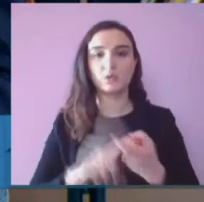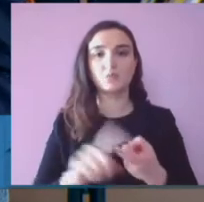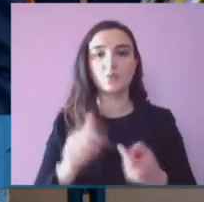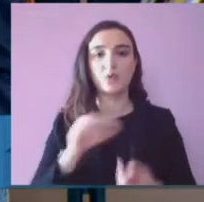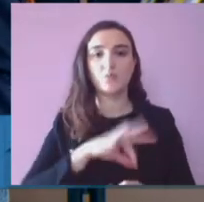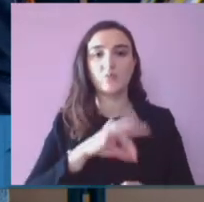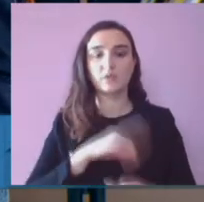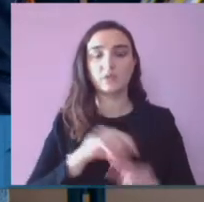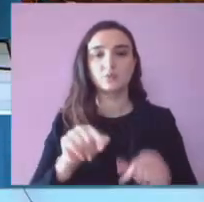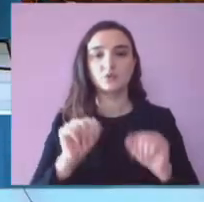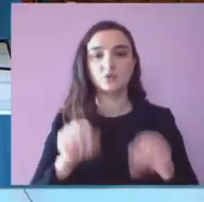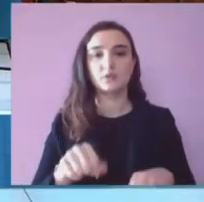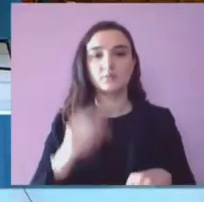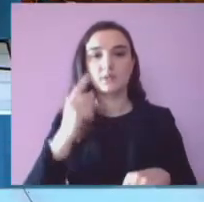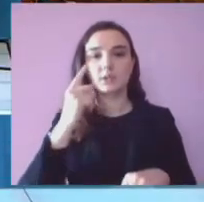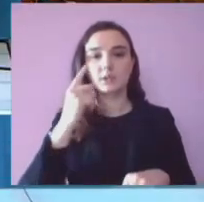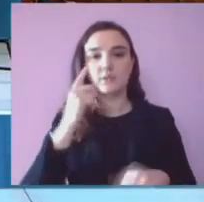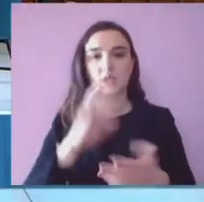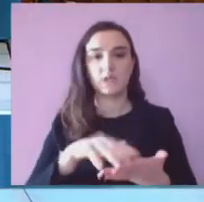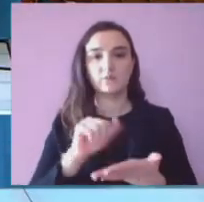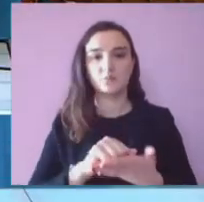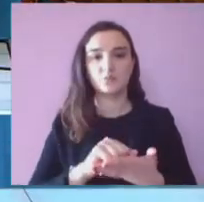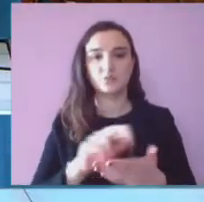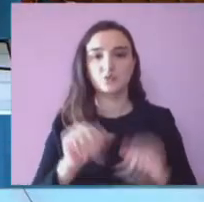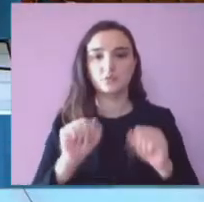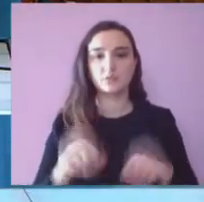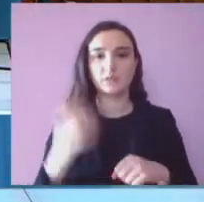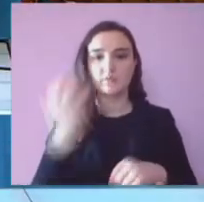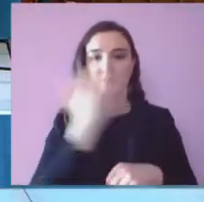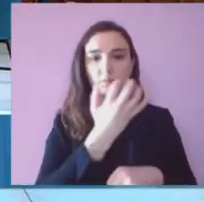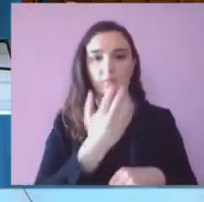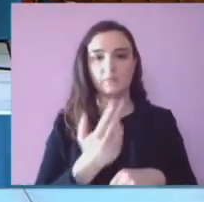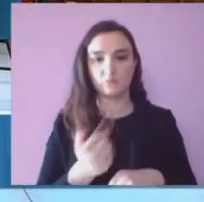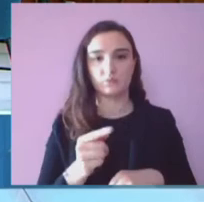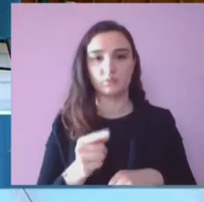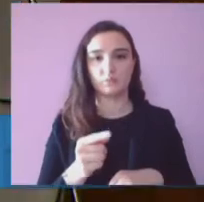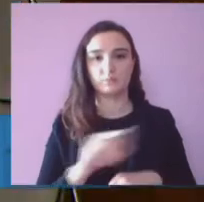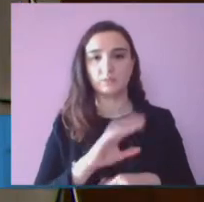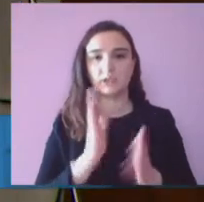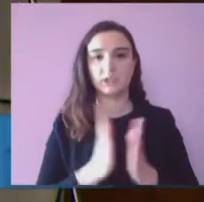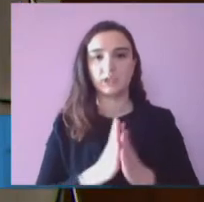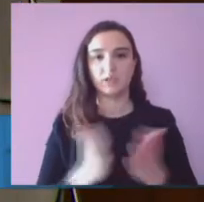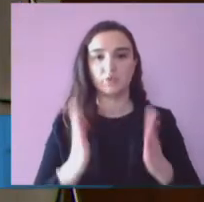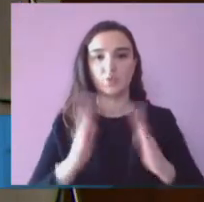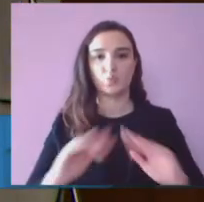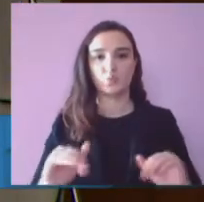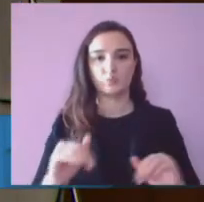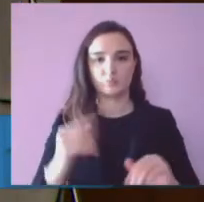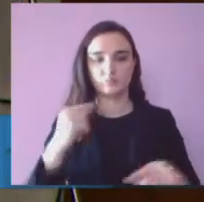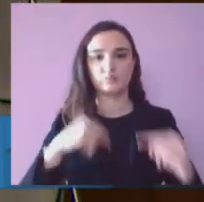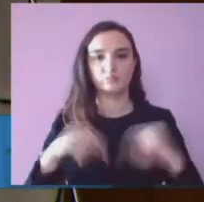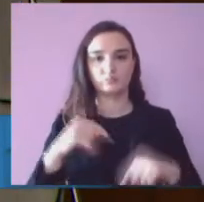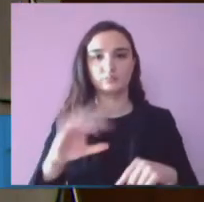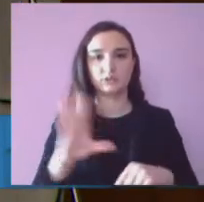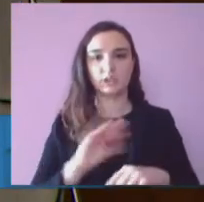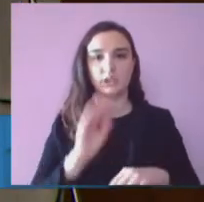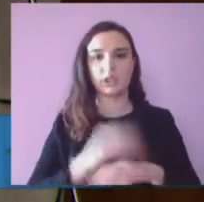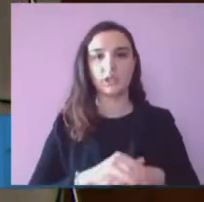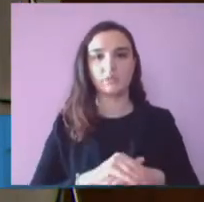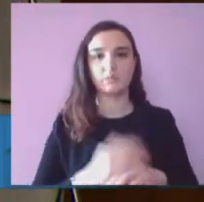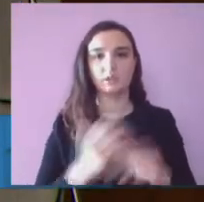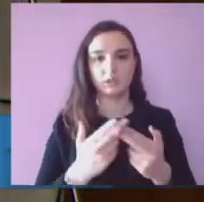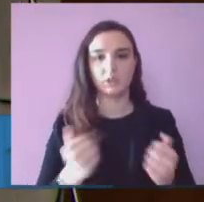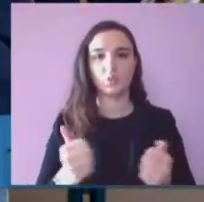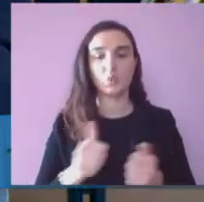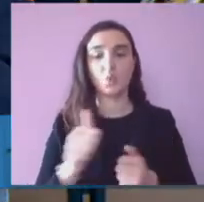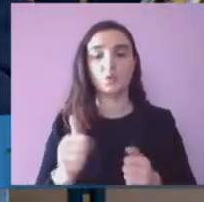შეიძლება თვალი გაგვიფუჭოს კიდევაც და შეიძლება დაგვაბრმავოს კიდევაც. მიხუთ ხო? და ძალიან დაგვინგრიოს ბიოლოგიური მთელი ღამე გვინდია და გააჩნია როგორ